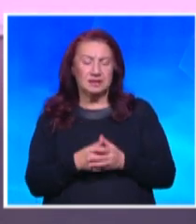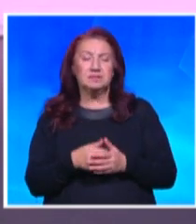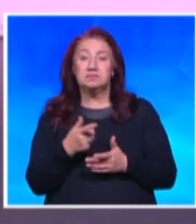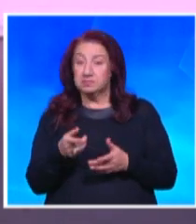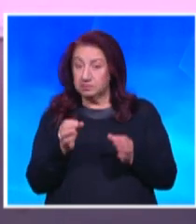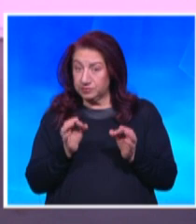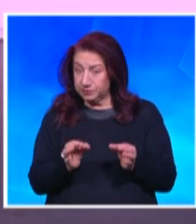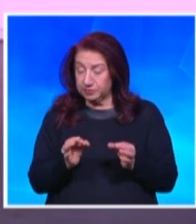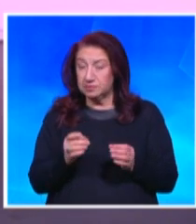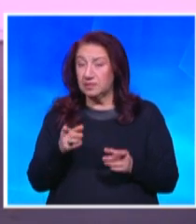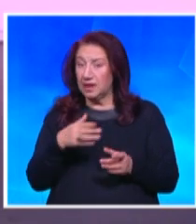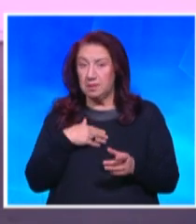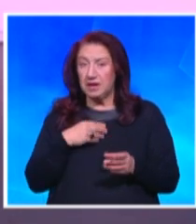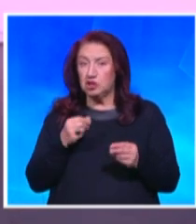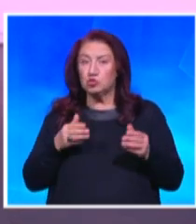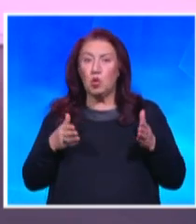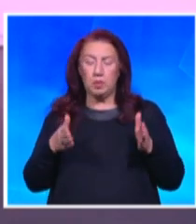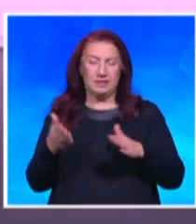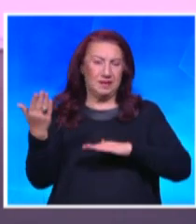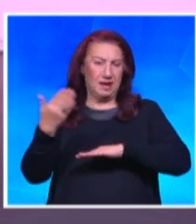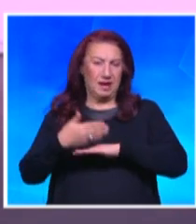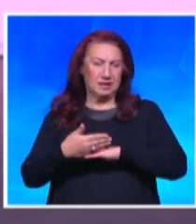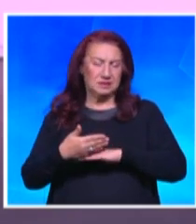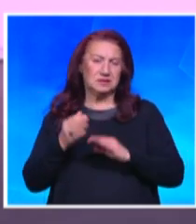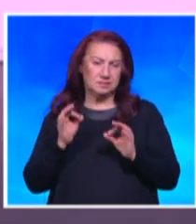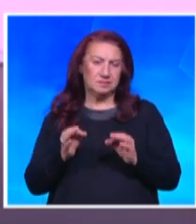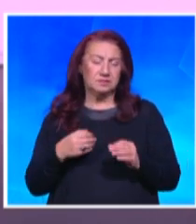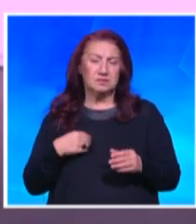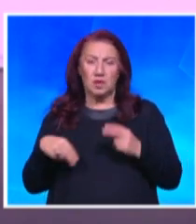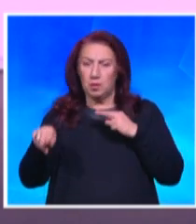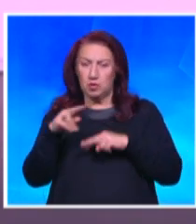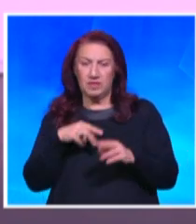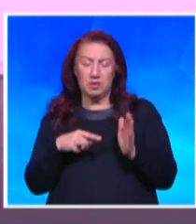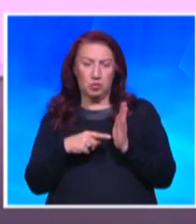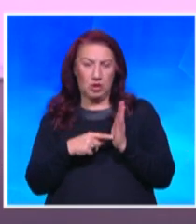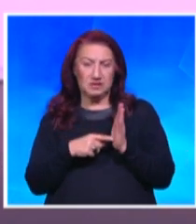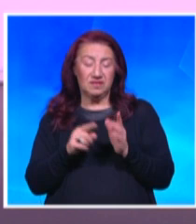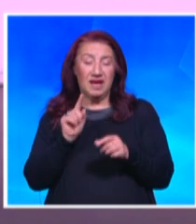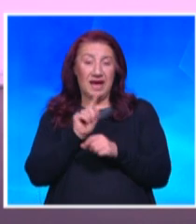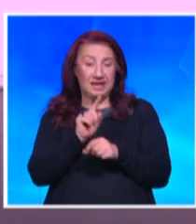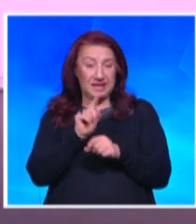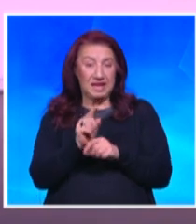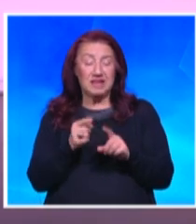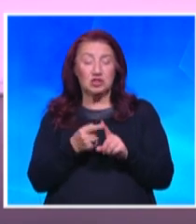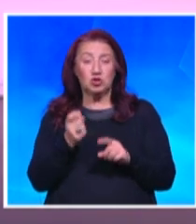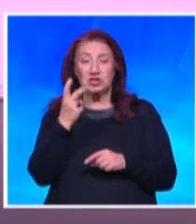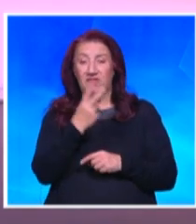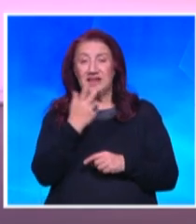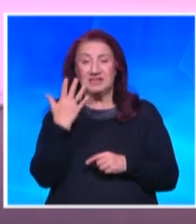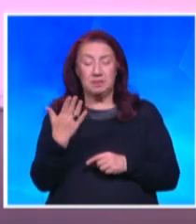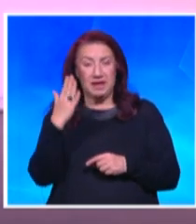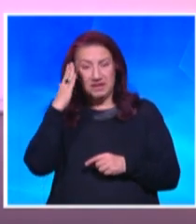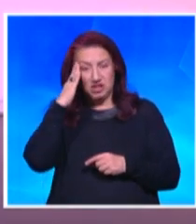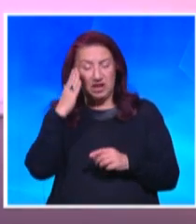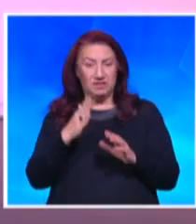още не част? Нашата проверка показа, че цели 11 от общо 25 членки на Шенген и в този момент са